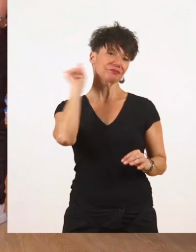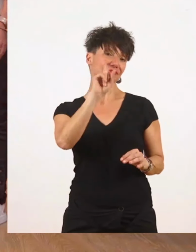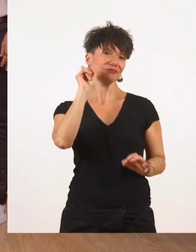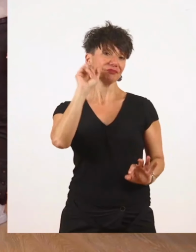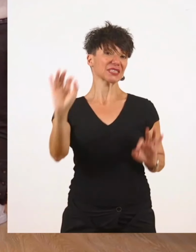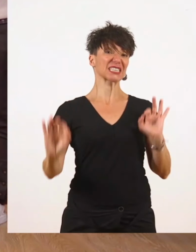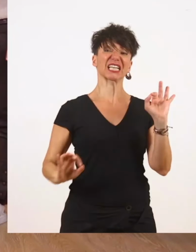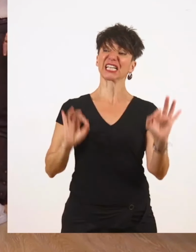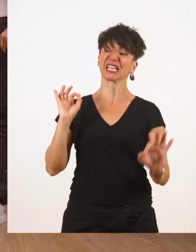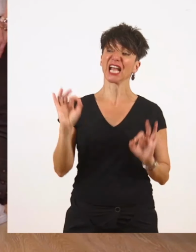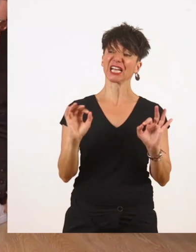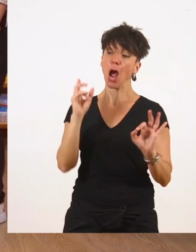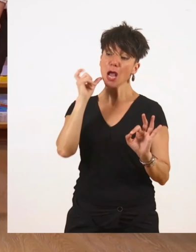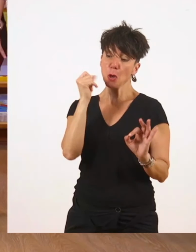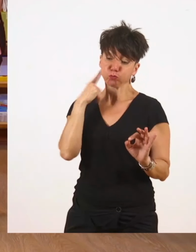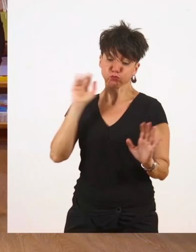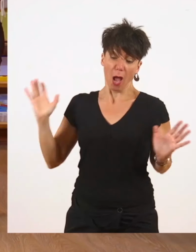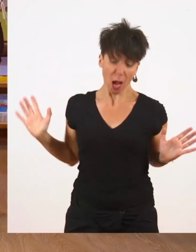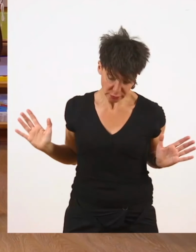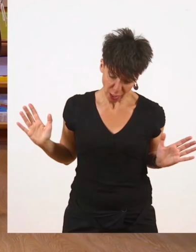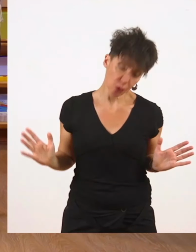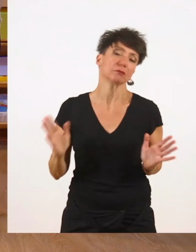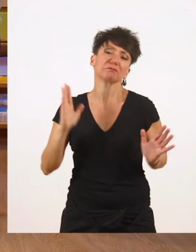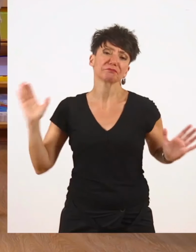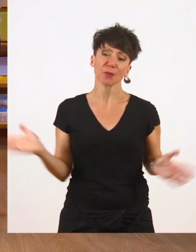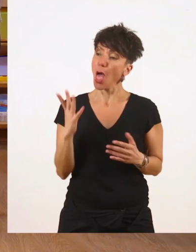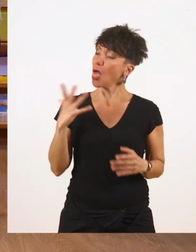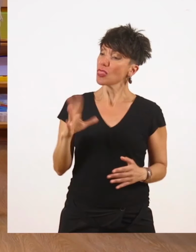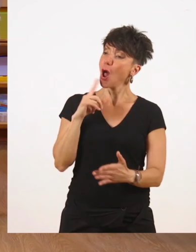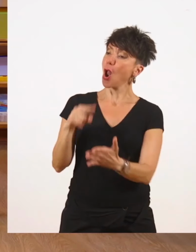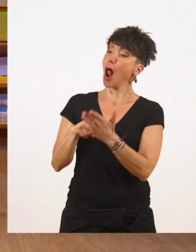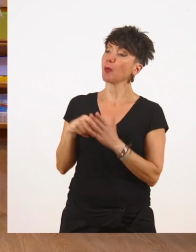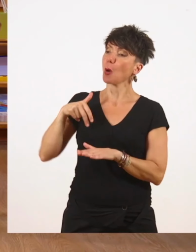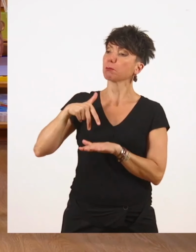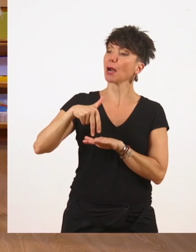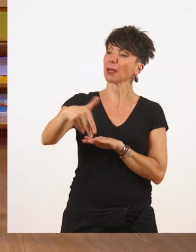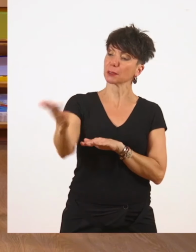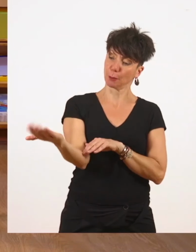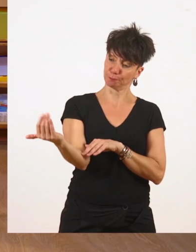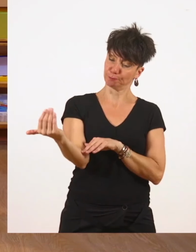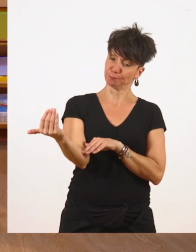κύριε δεν ξέρω και τι είσαι εσύ εδώ πέρα, θέλω να μου κάνεις λίγο ότι περπατάς.